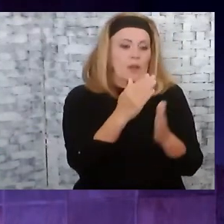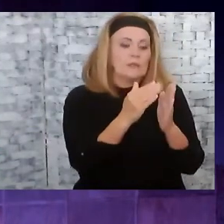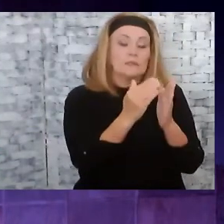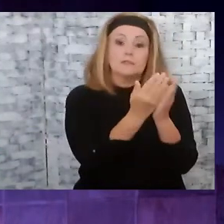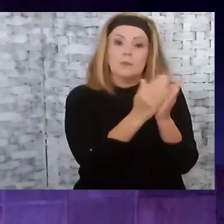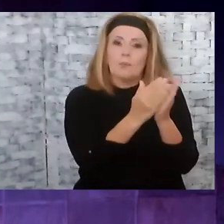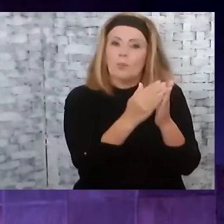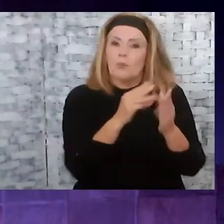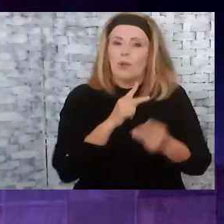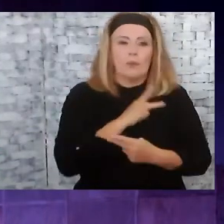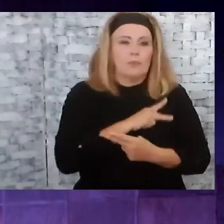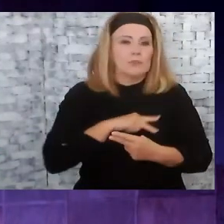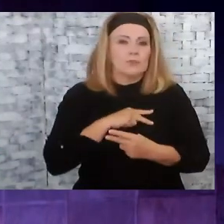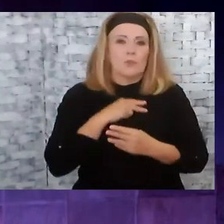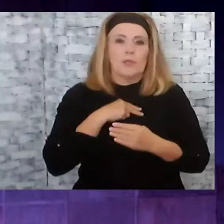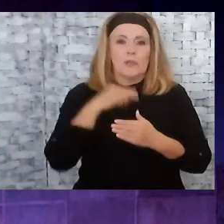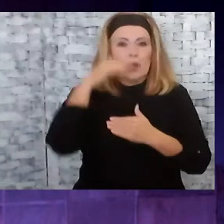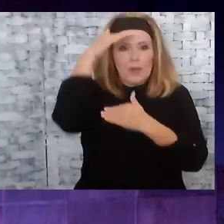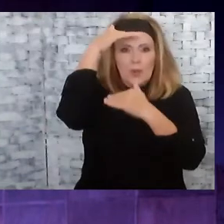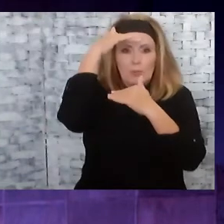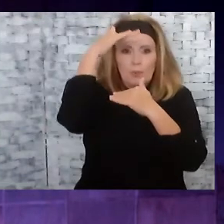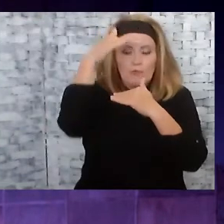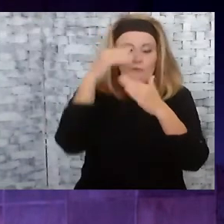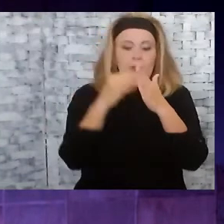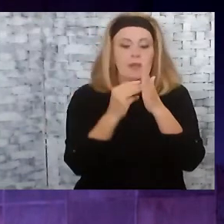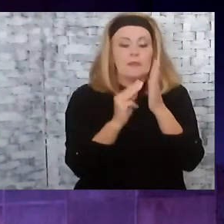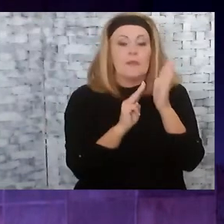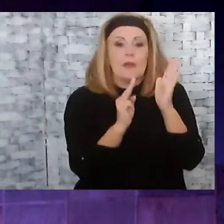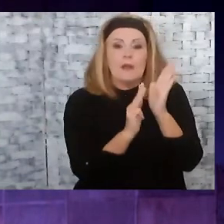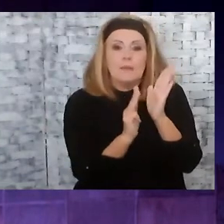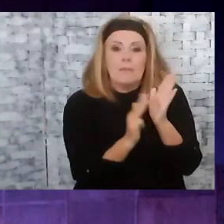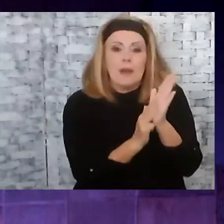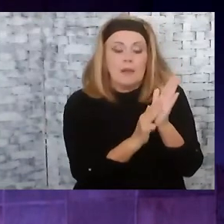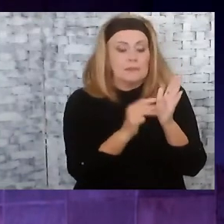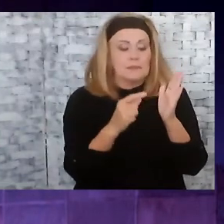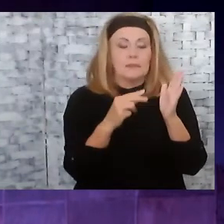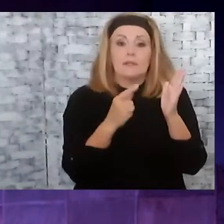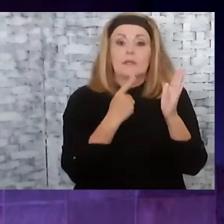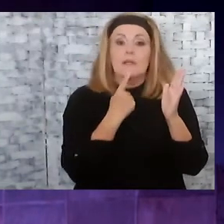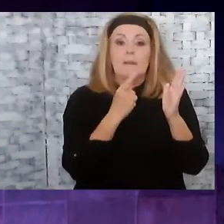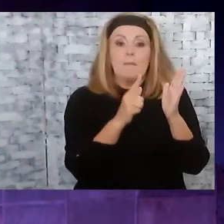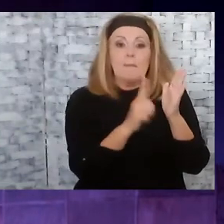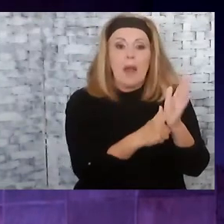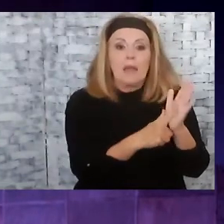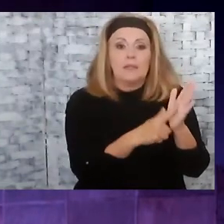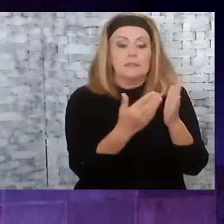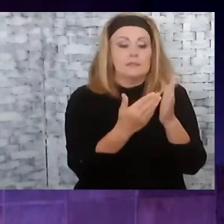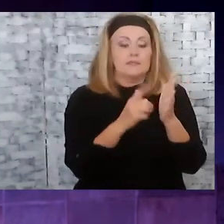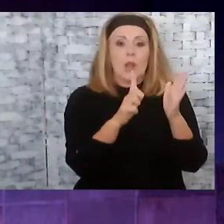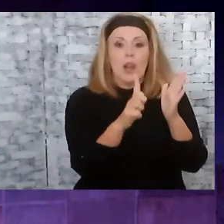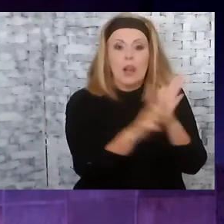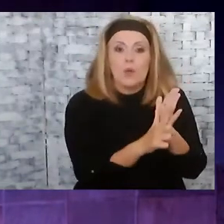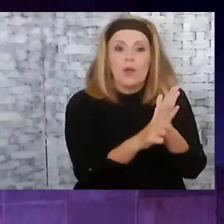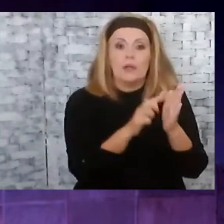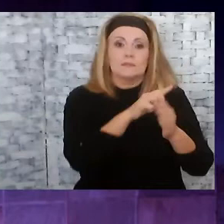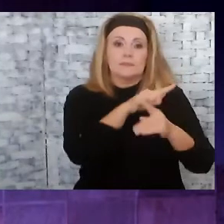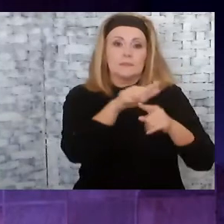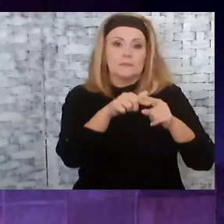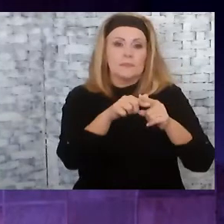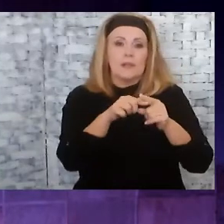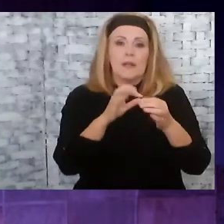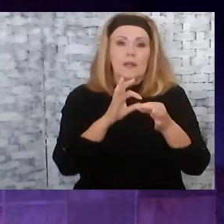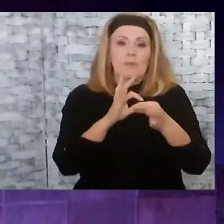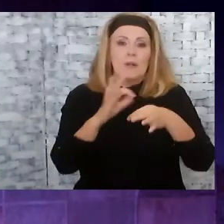Lukas. Johannes is baie persoonlik. Daar's allerhande persoonlike interaksie met karakters, tussen Jesus en